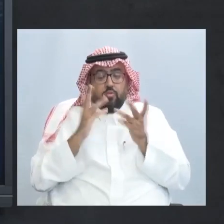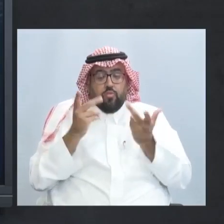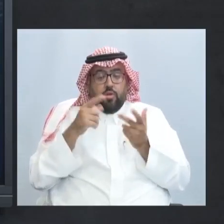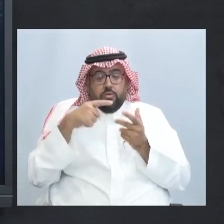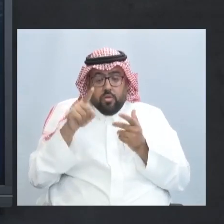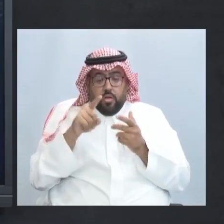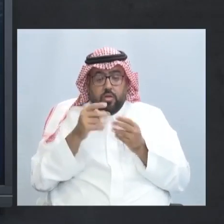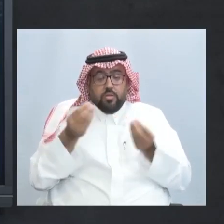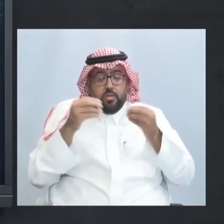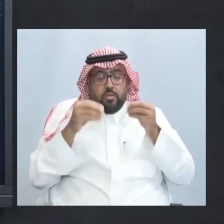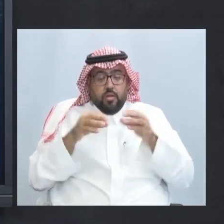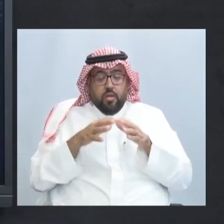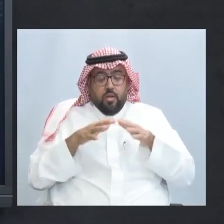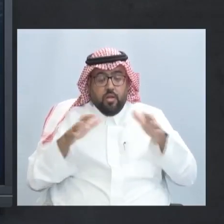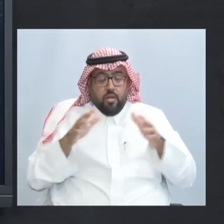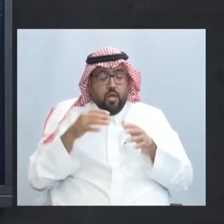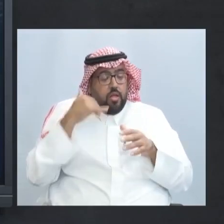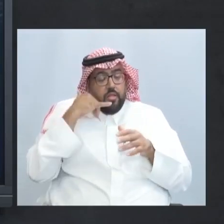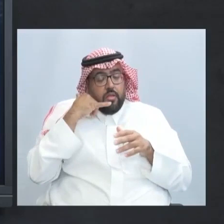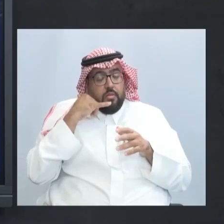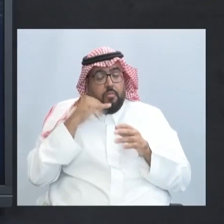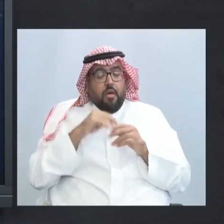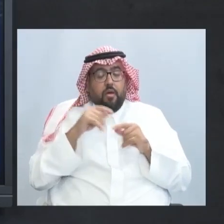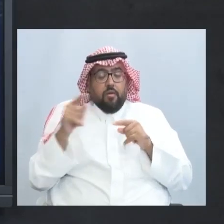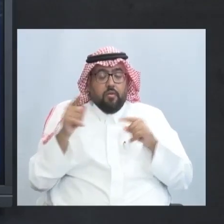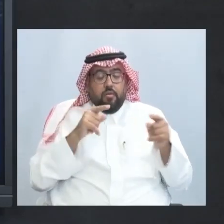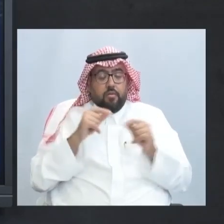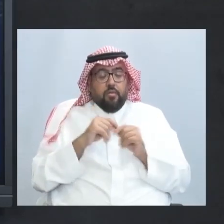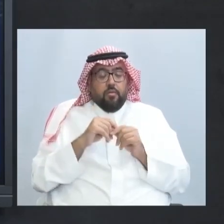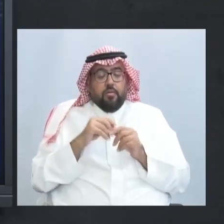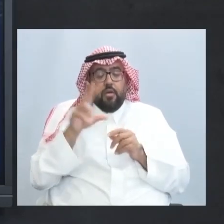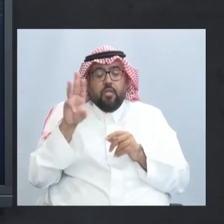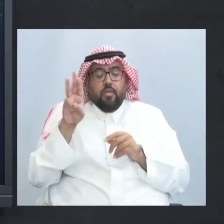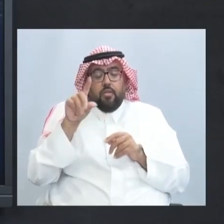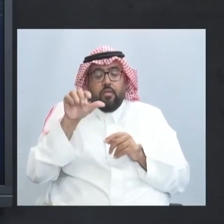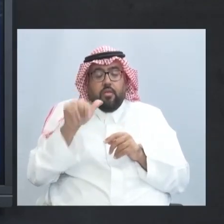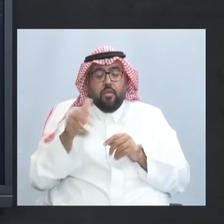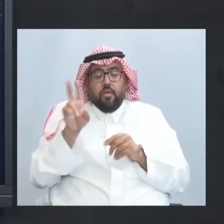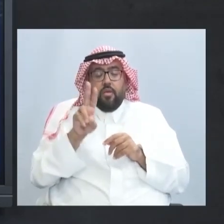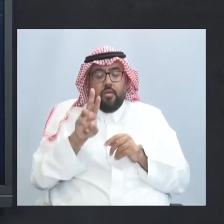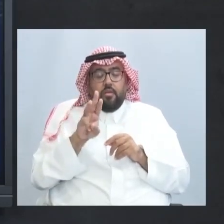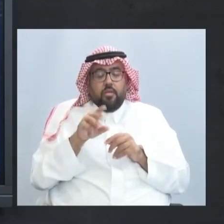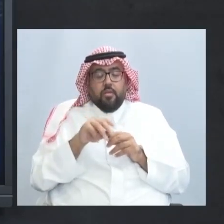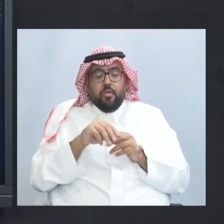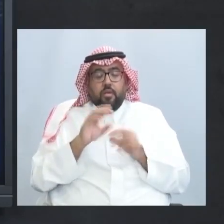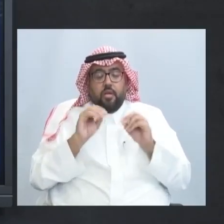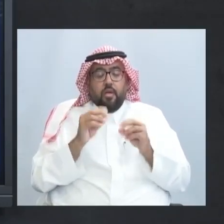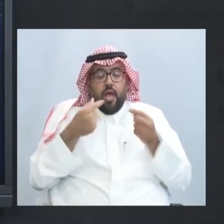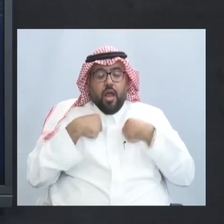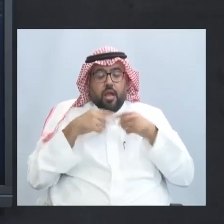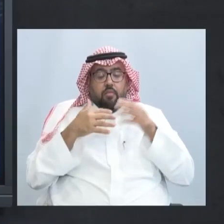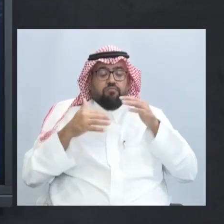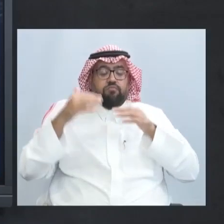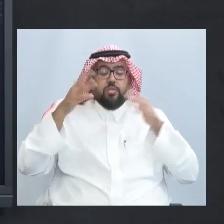ولزياده مساحه سطح الاتصال العصبي والذي اعطى الثديات والجهاز العصبي تعقيدا اكبر